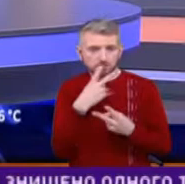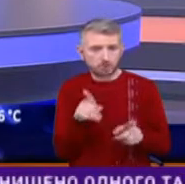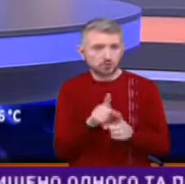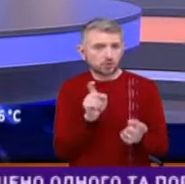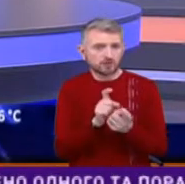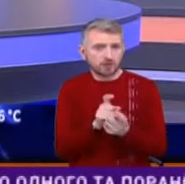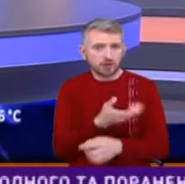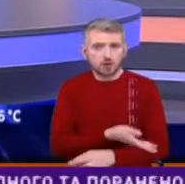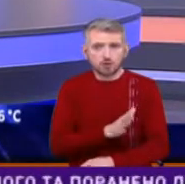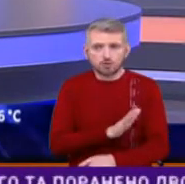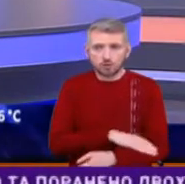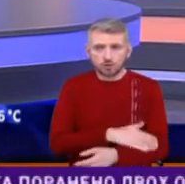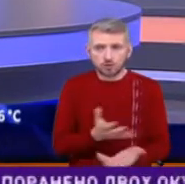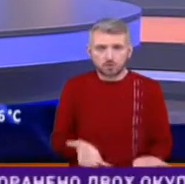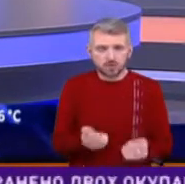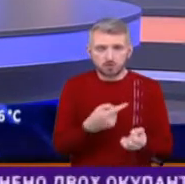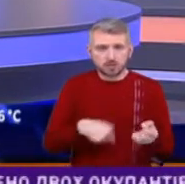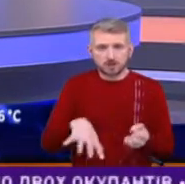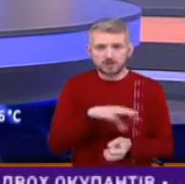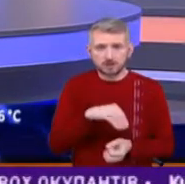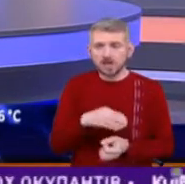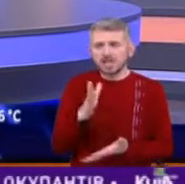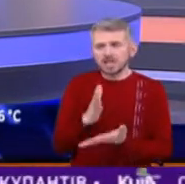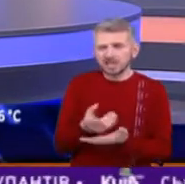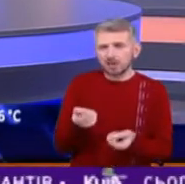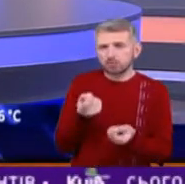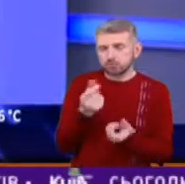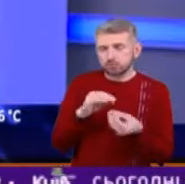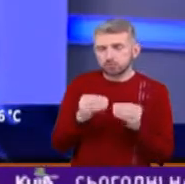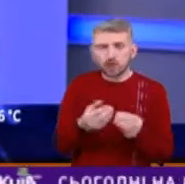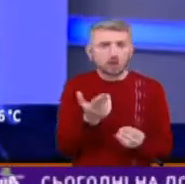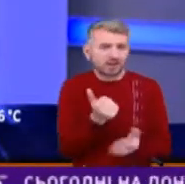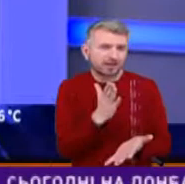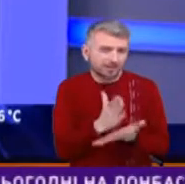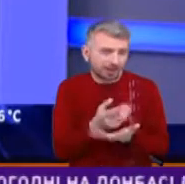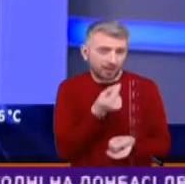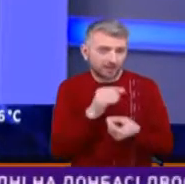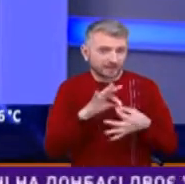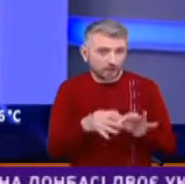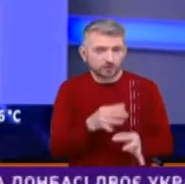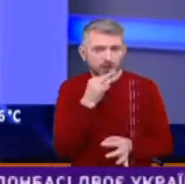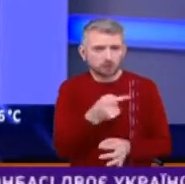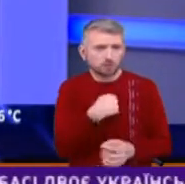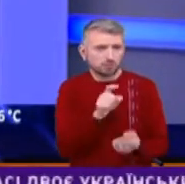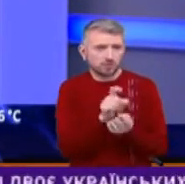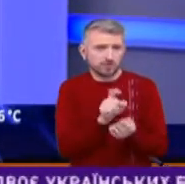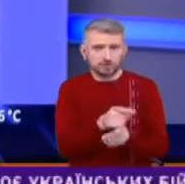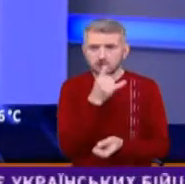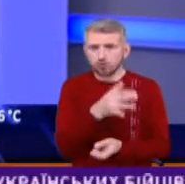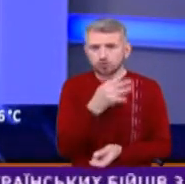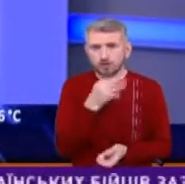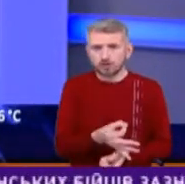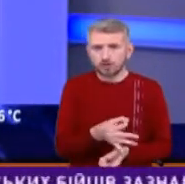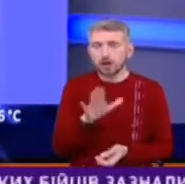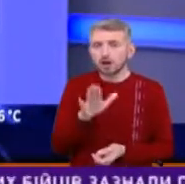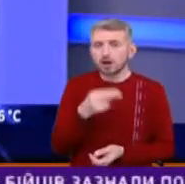тому що Польща нас підтримує на всіх геополітичних майданчиках. Ну, є там певні складнощі. Є певні складнощі, але сказати, що ми з ними повністю посварилися, не можу сказати. Ну, краще б